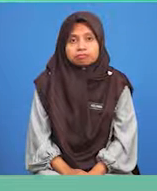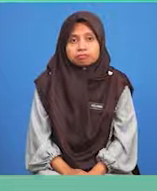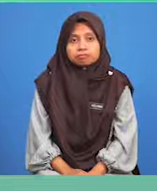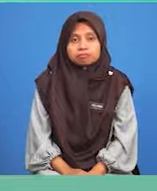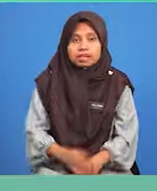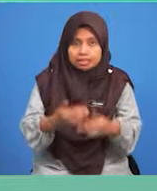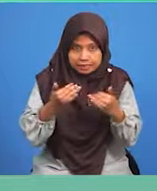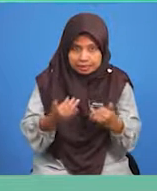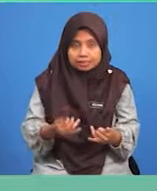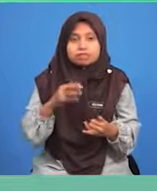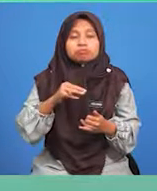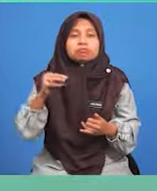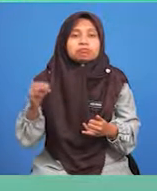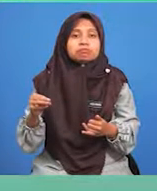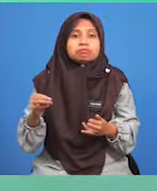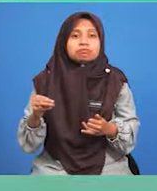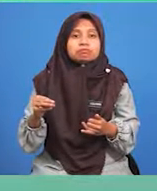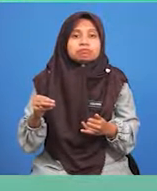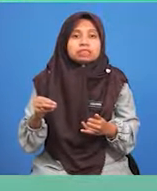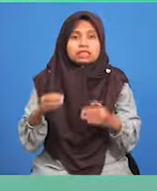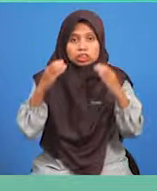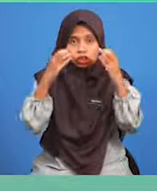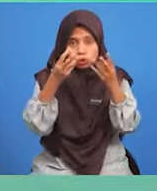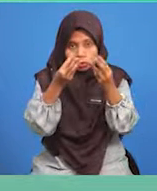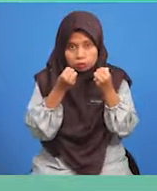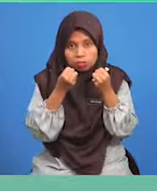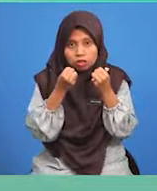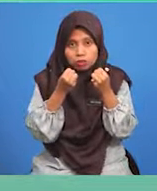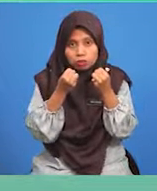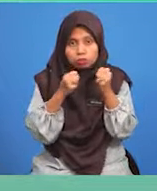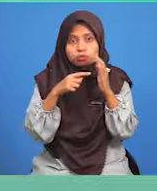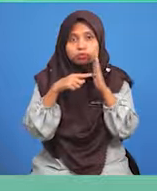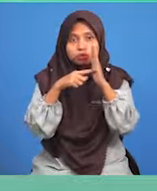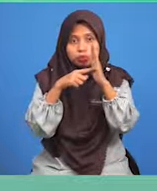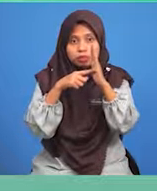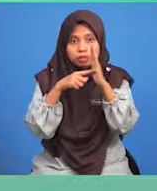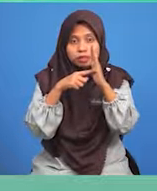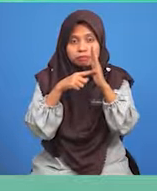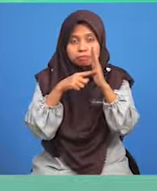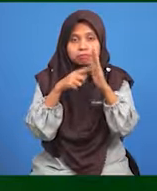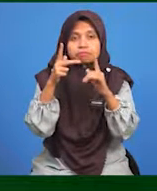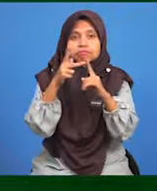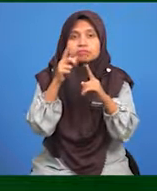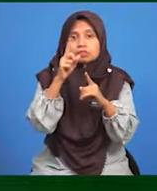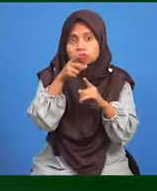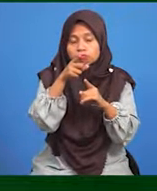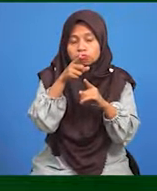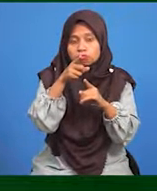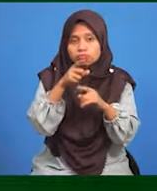sekarang murid-murid Cikgu Mahmud Tunjukkan sesuatu kepada kamu